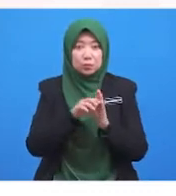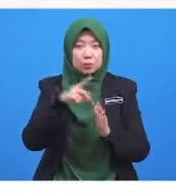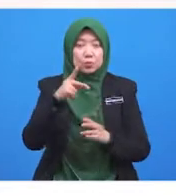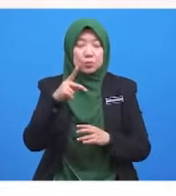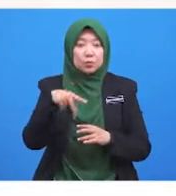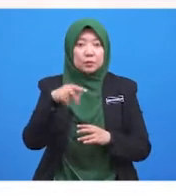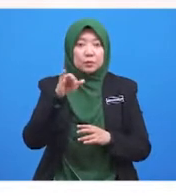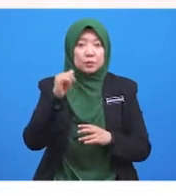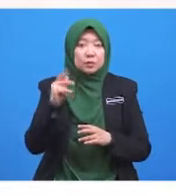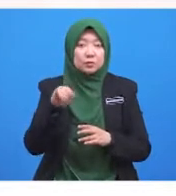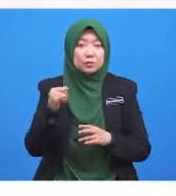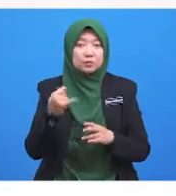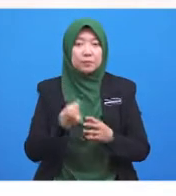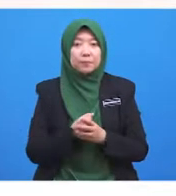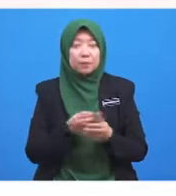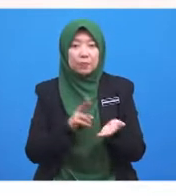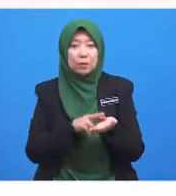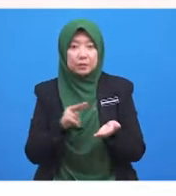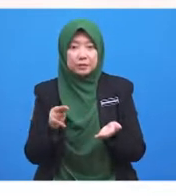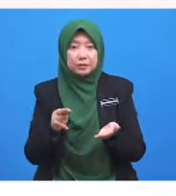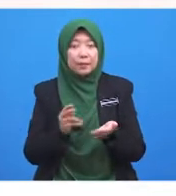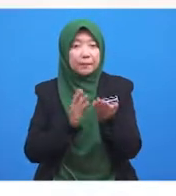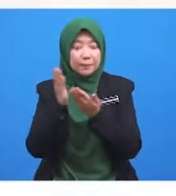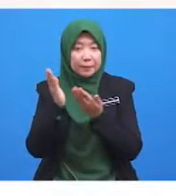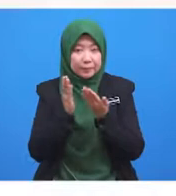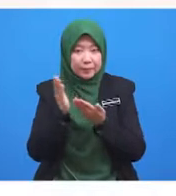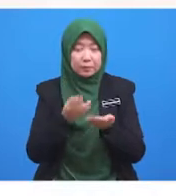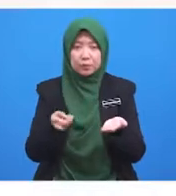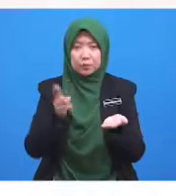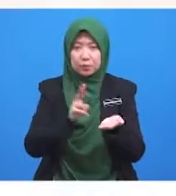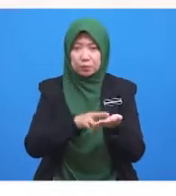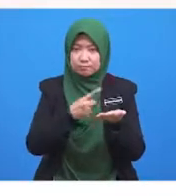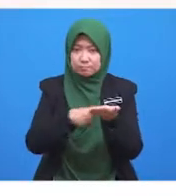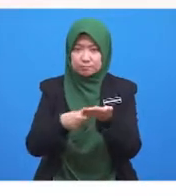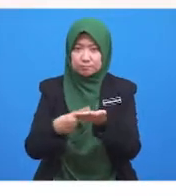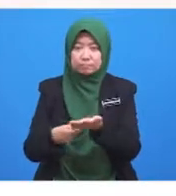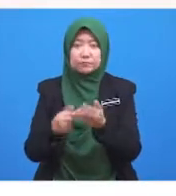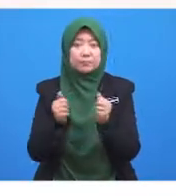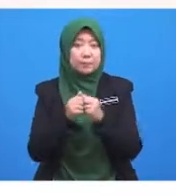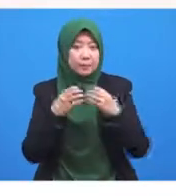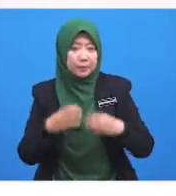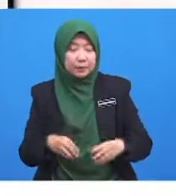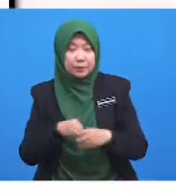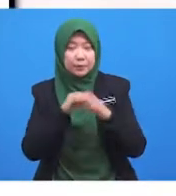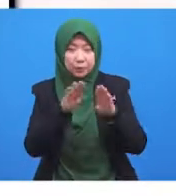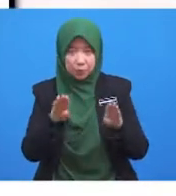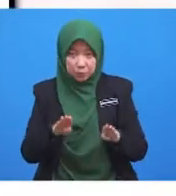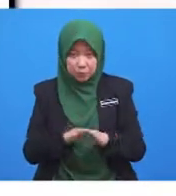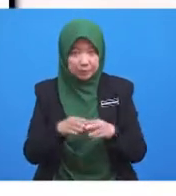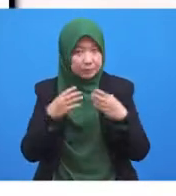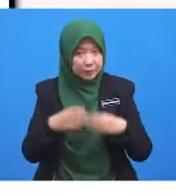dan kos perkhidmatan. Merekod konsultasi pelanggan dalam borang consultation pelanggan.